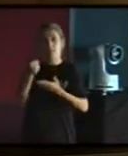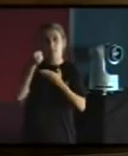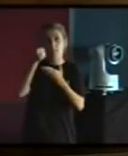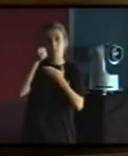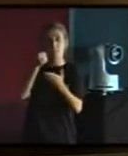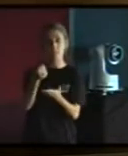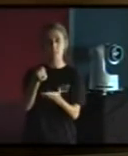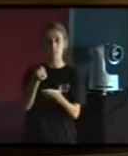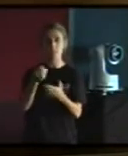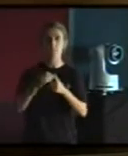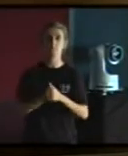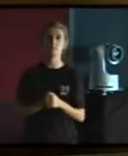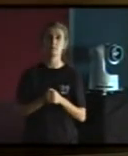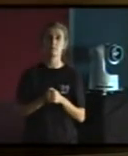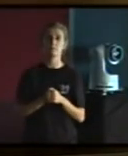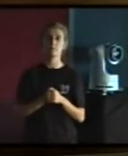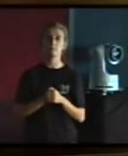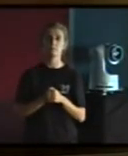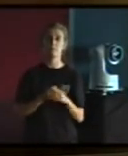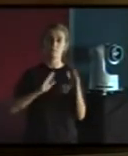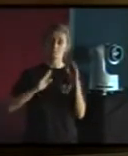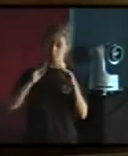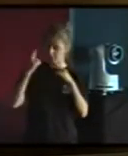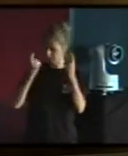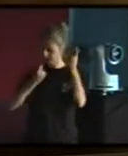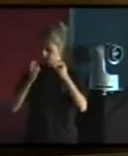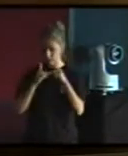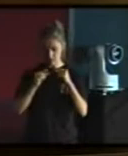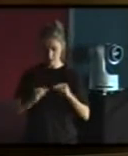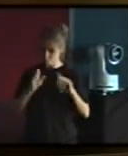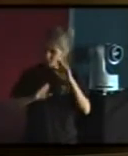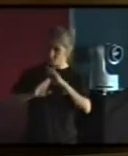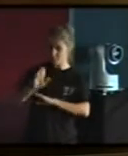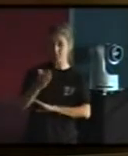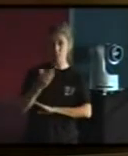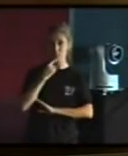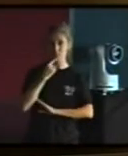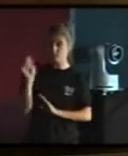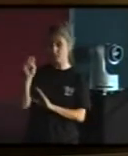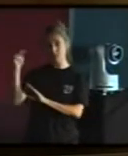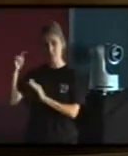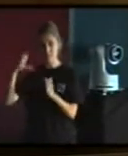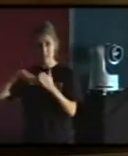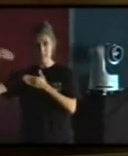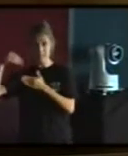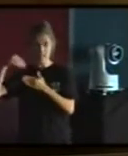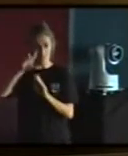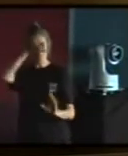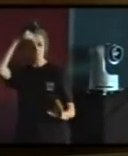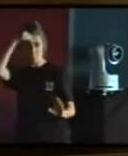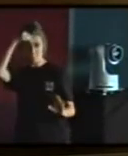essayé de trouver ce qui est spécifique au Liban, mais qui peut être compris d'une façon universelle. Par exemple,